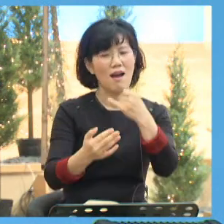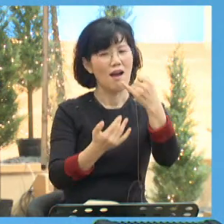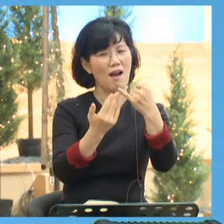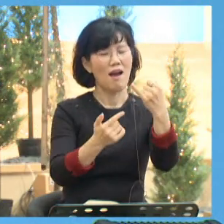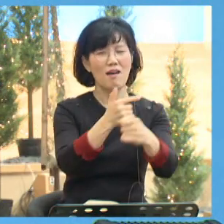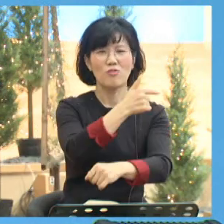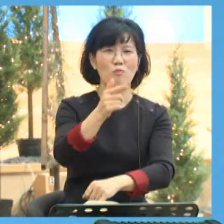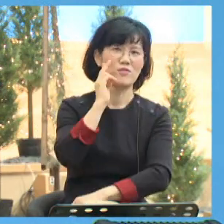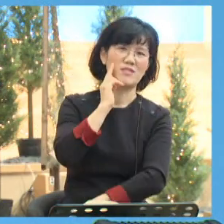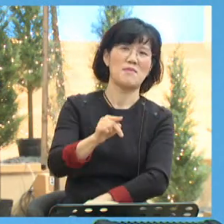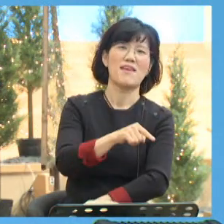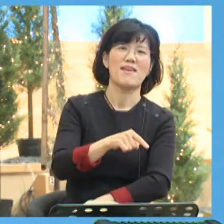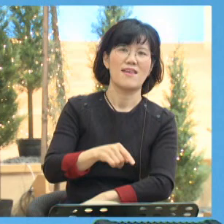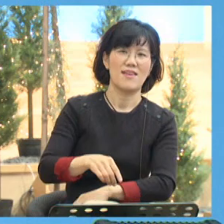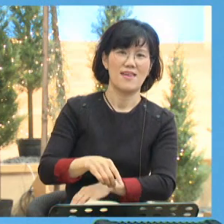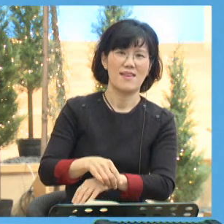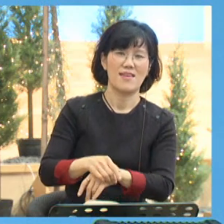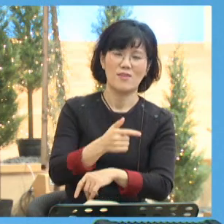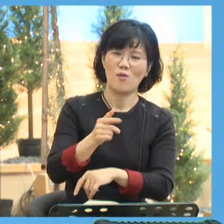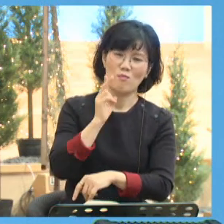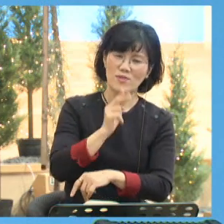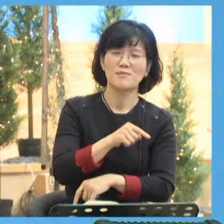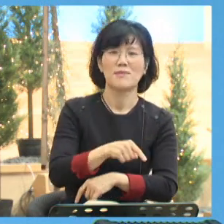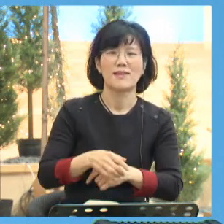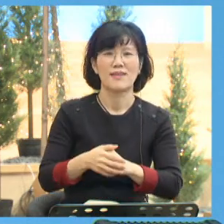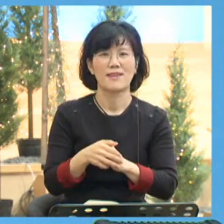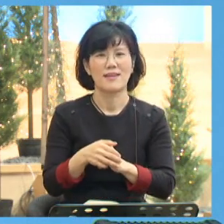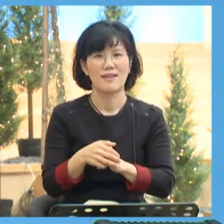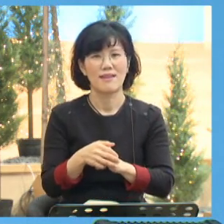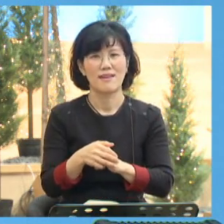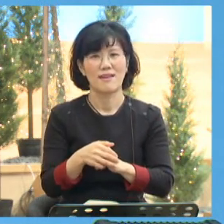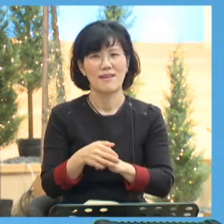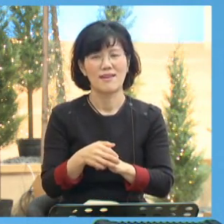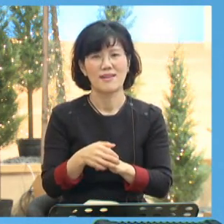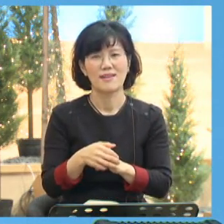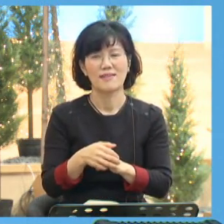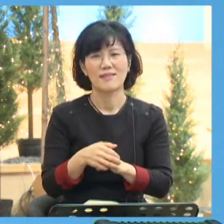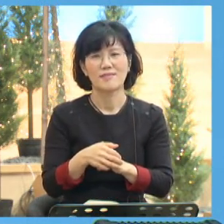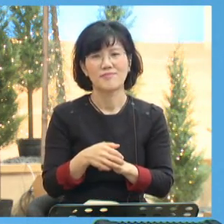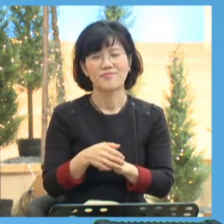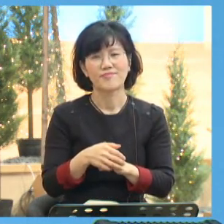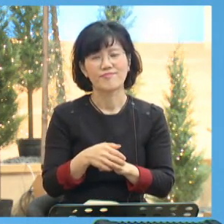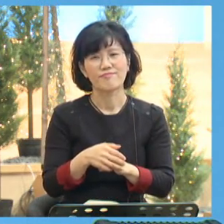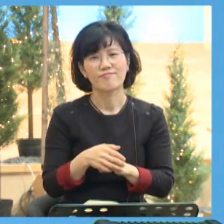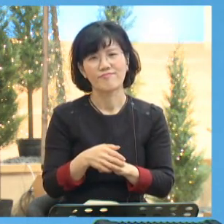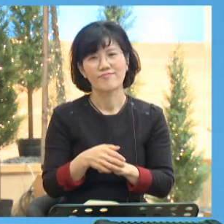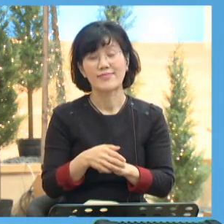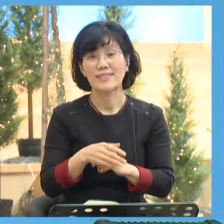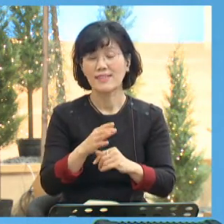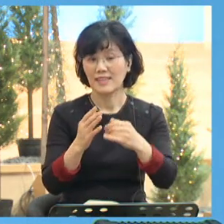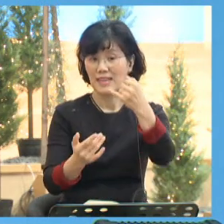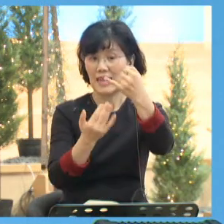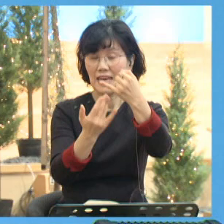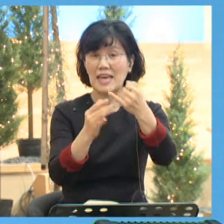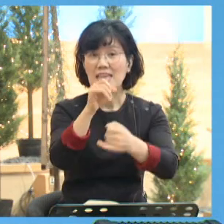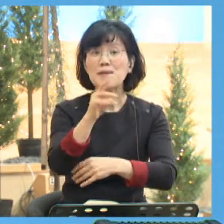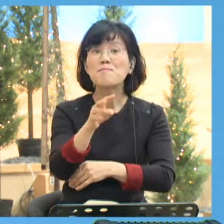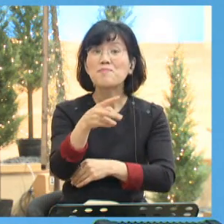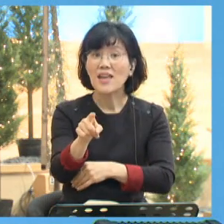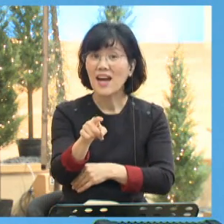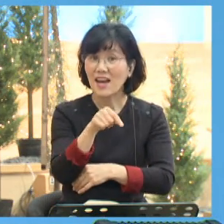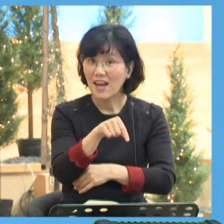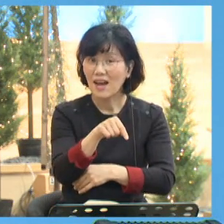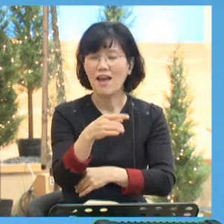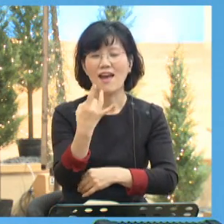지나치다 라는 생각해요 사실 우리가 지금 이따가 사이니까 우리가 조금